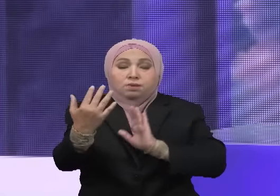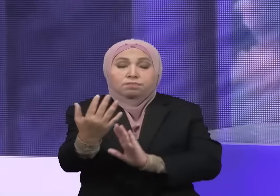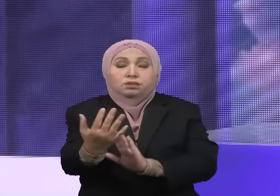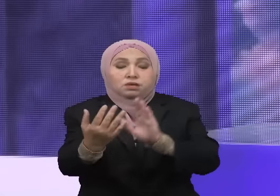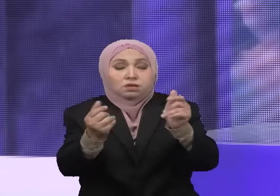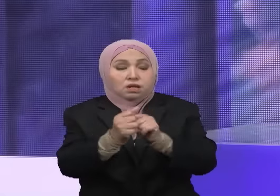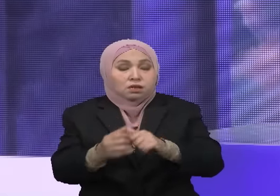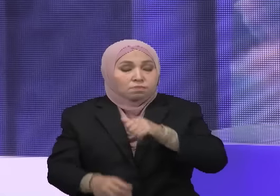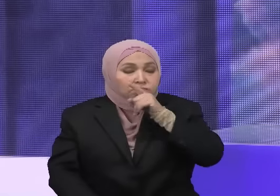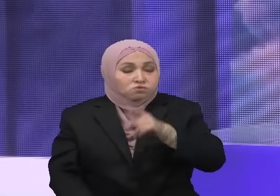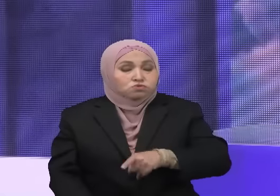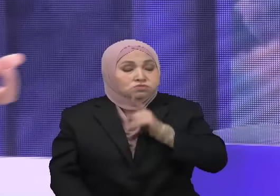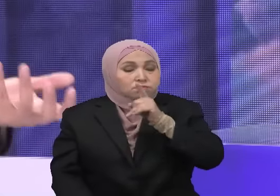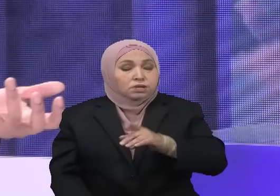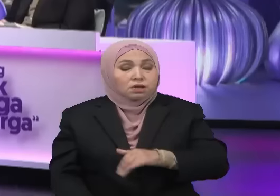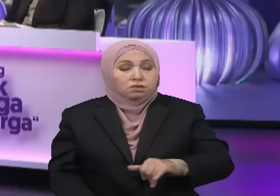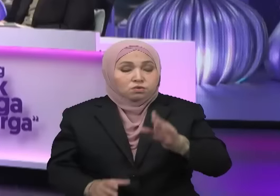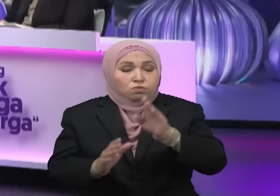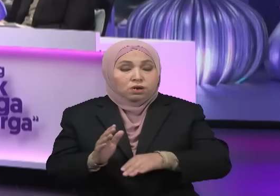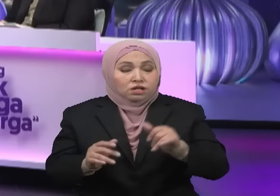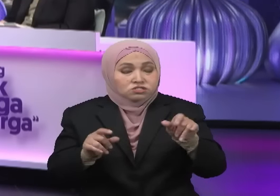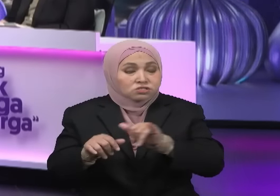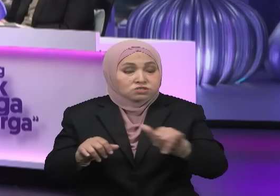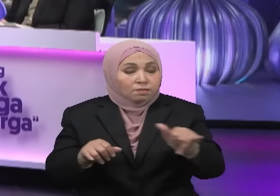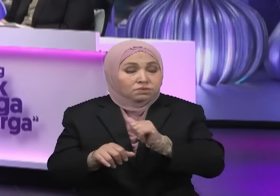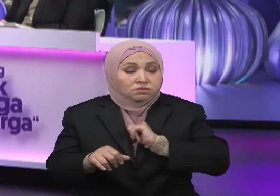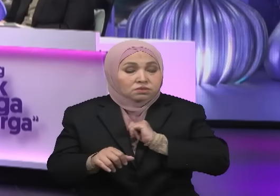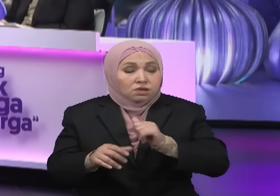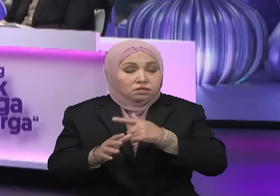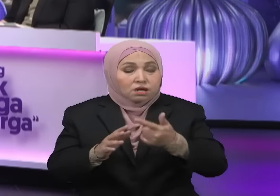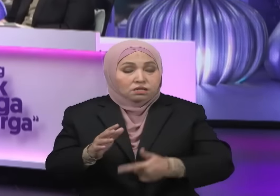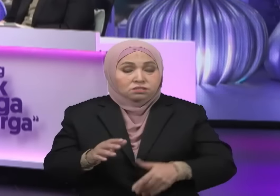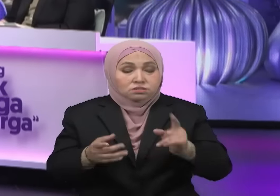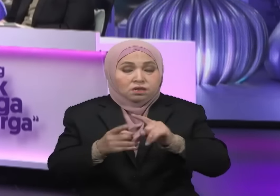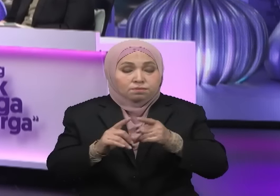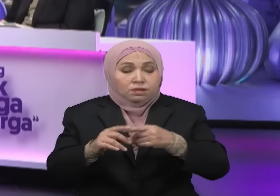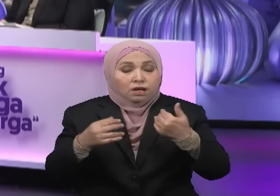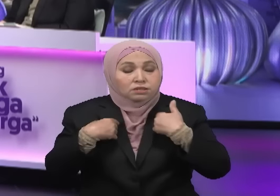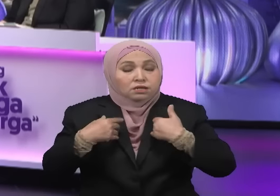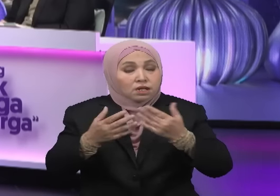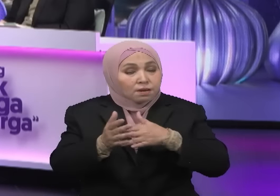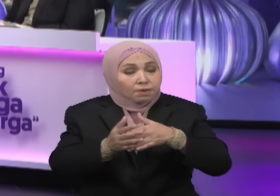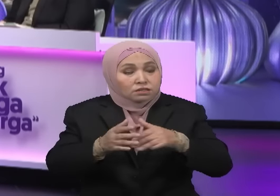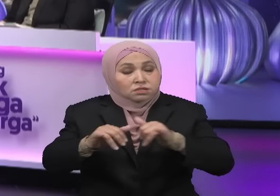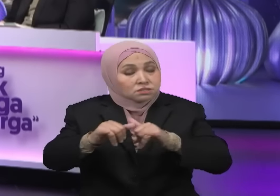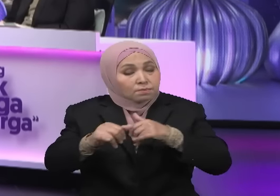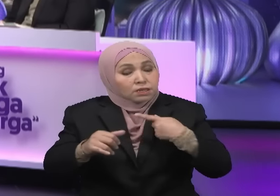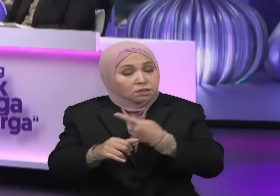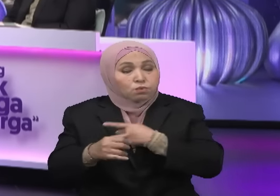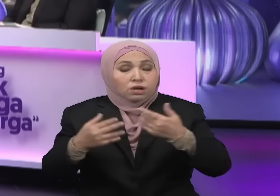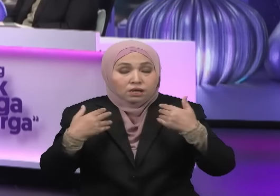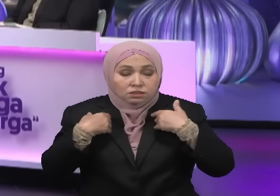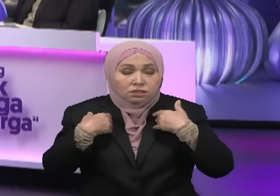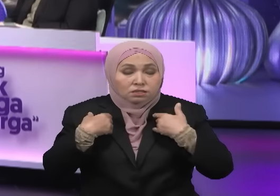dengan musuh sebenar. Jangan pula kekurangan sesama sendiri. Saatnya di kalangan sahabat memang ada kelemahan. Sama kita pun ada kelemahan. Orang